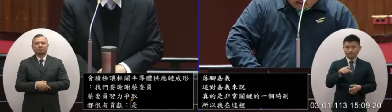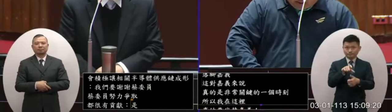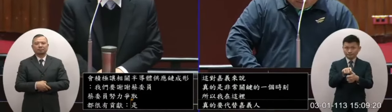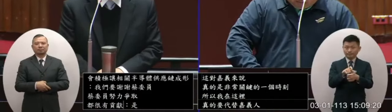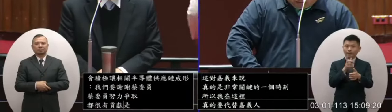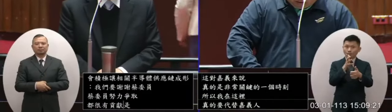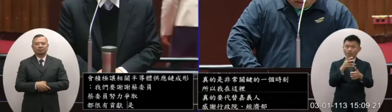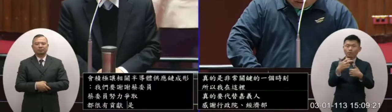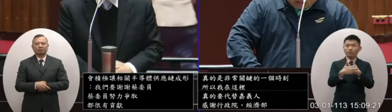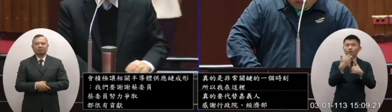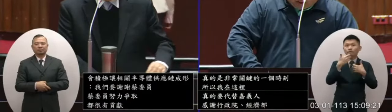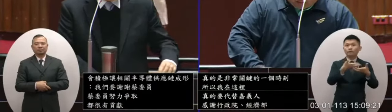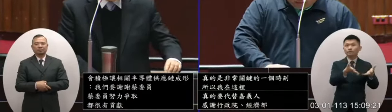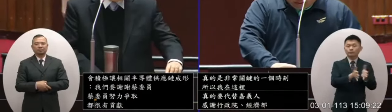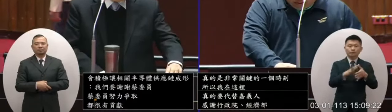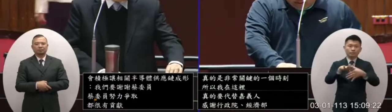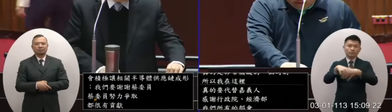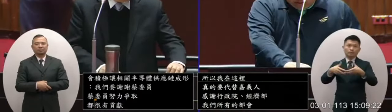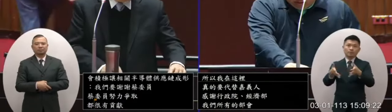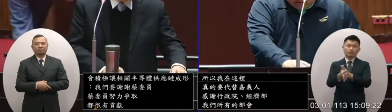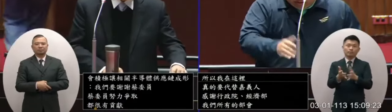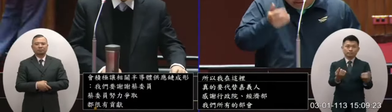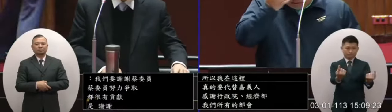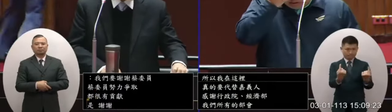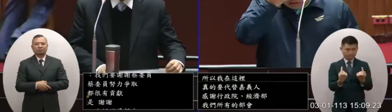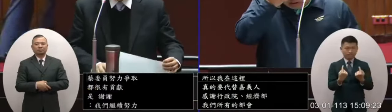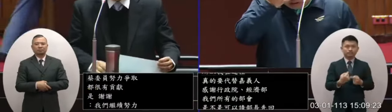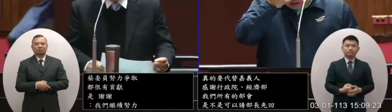请这个卫福部以及这个文化部。